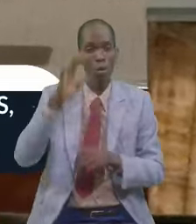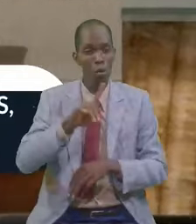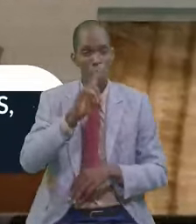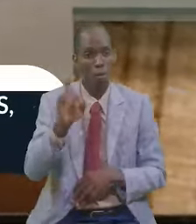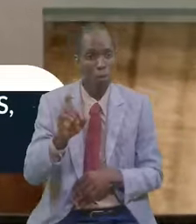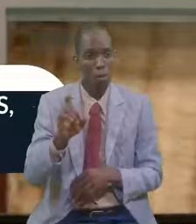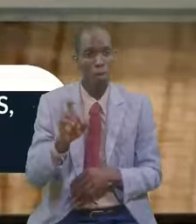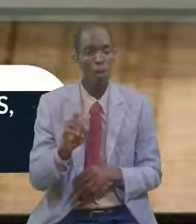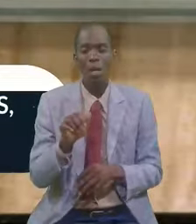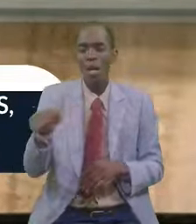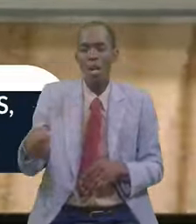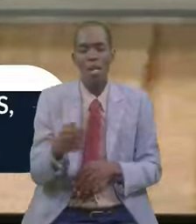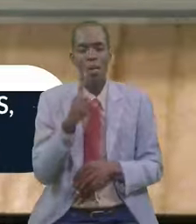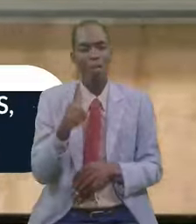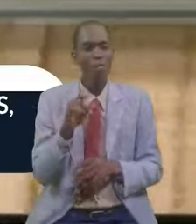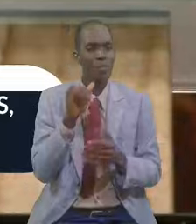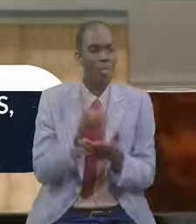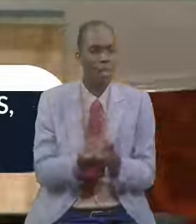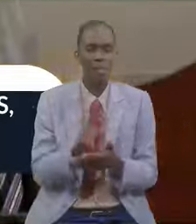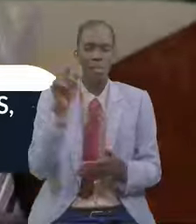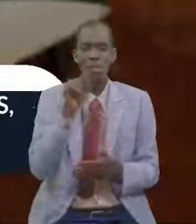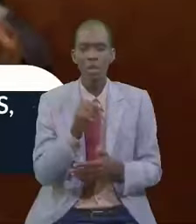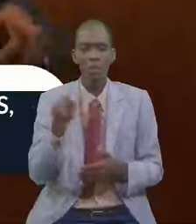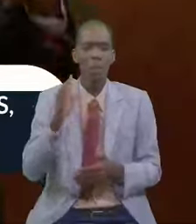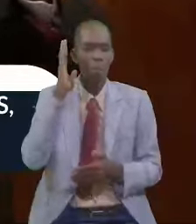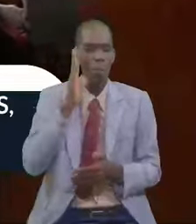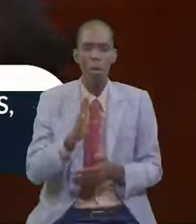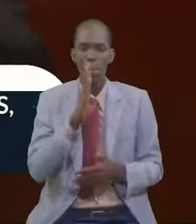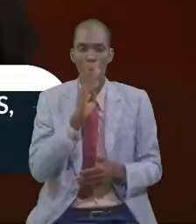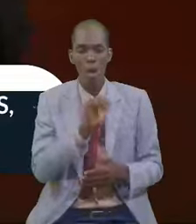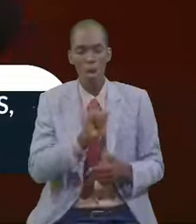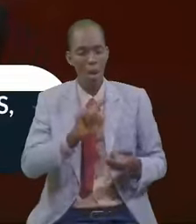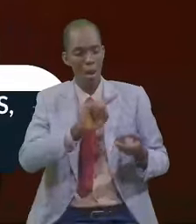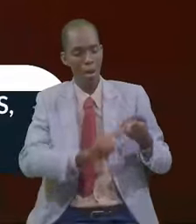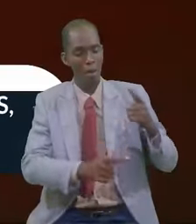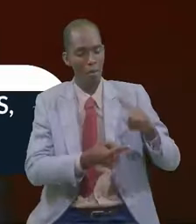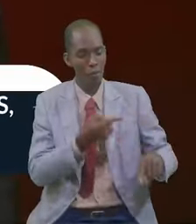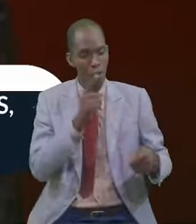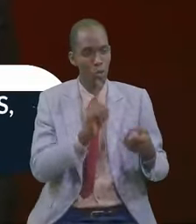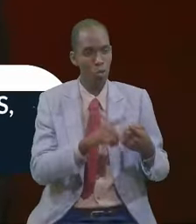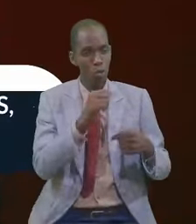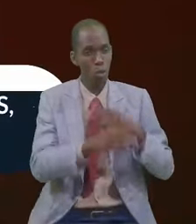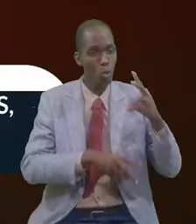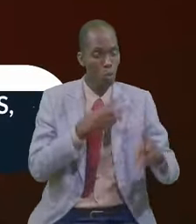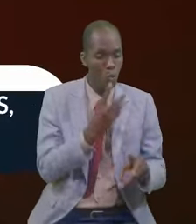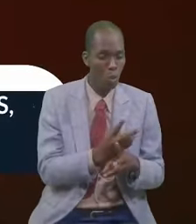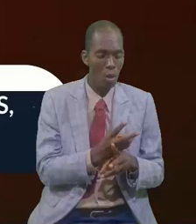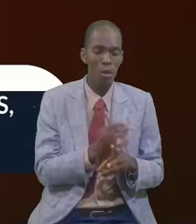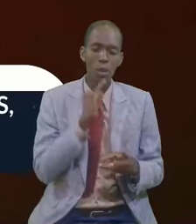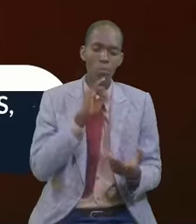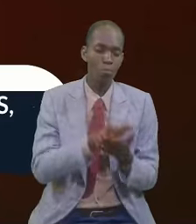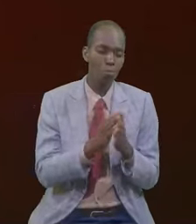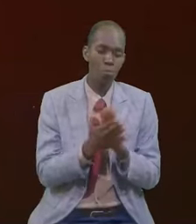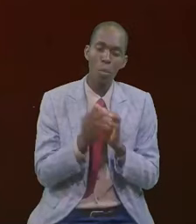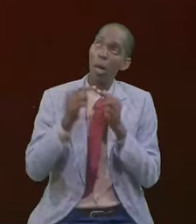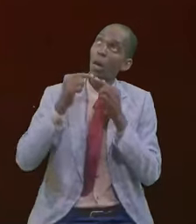contre Dieu? Celui donc qui veut être ami du monde se rend ennemi de